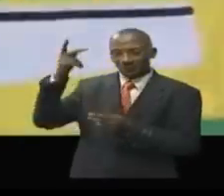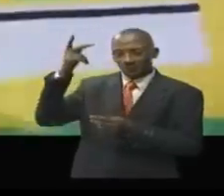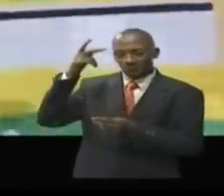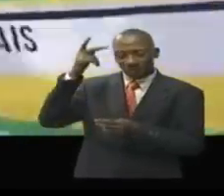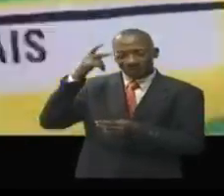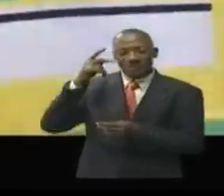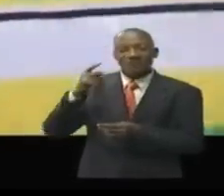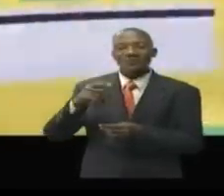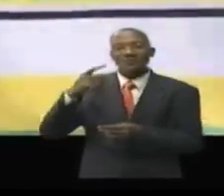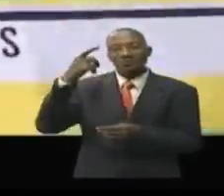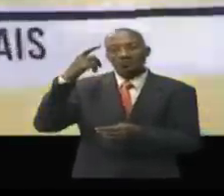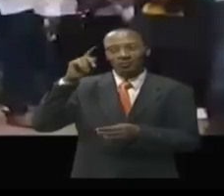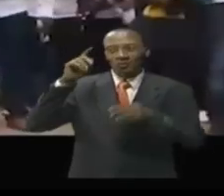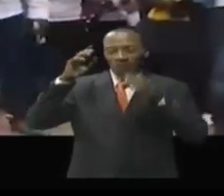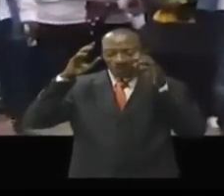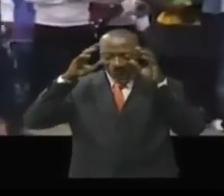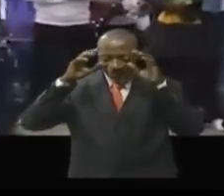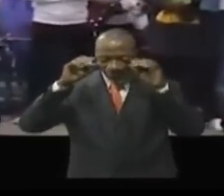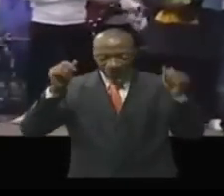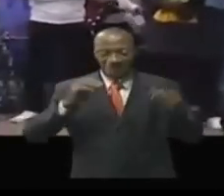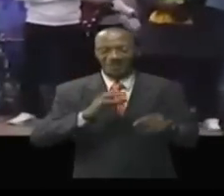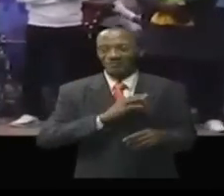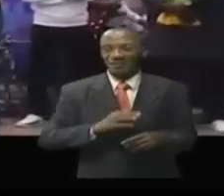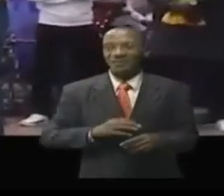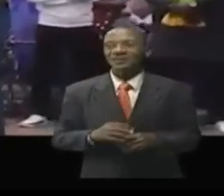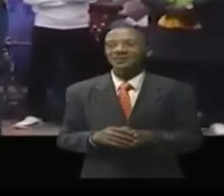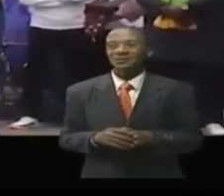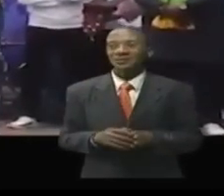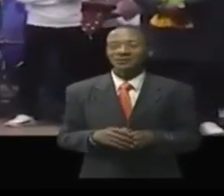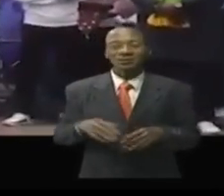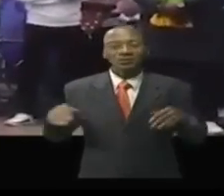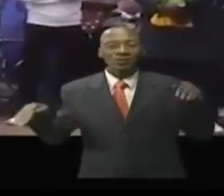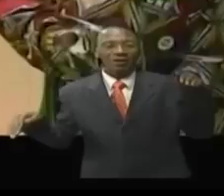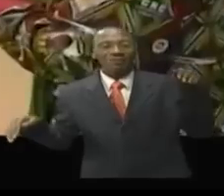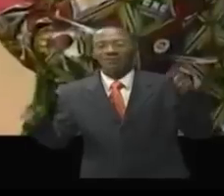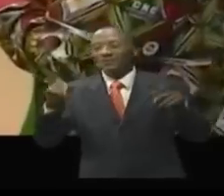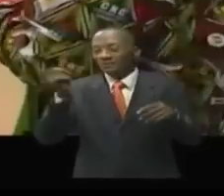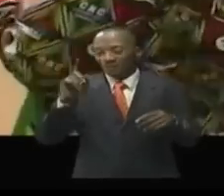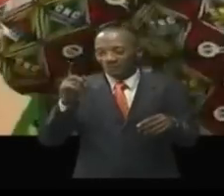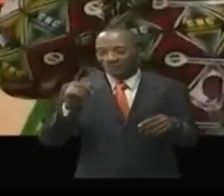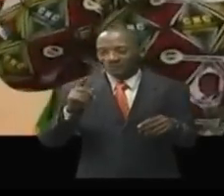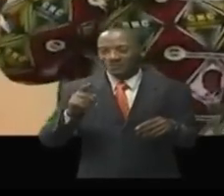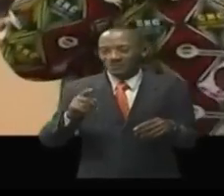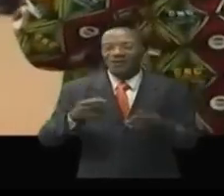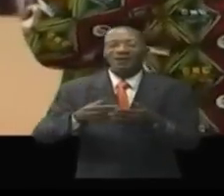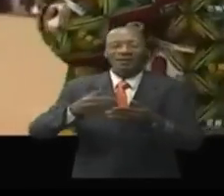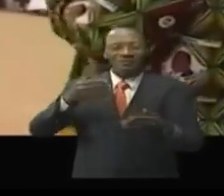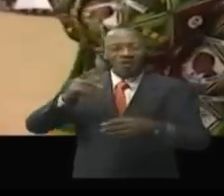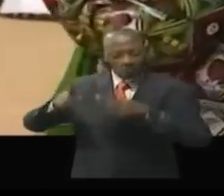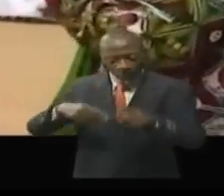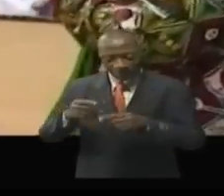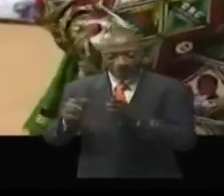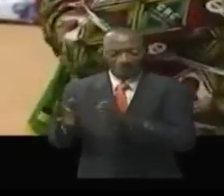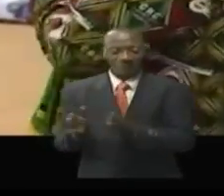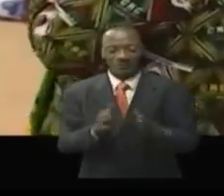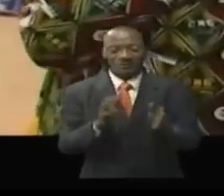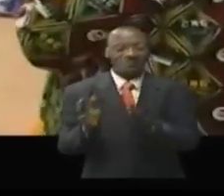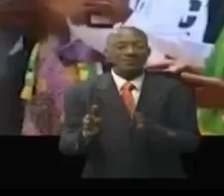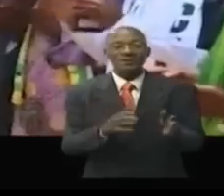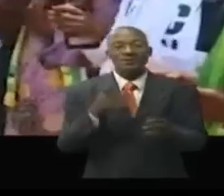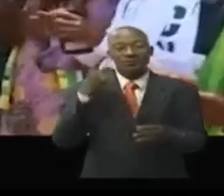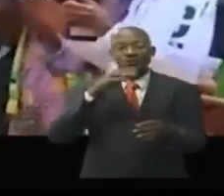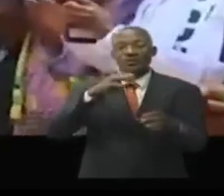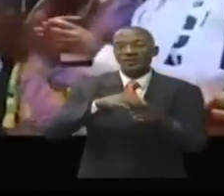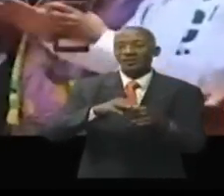cette province se sont mobilisés autour du vice-gouverneur de province, Jean-Claude Canfoy, tous décidés d'accompagner le chef de